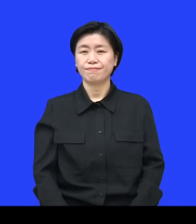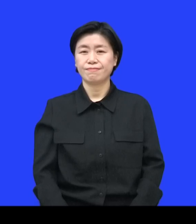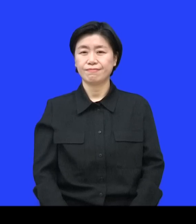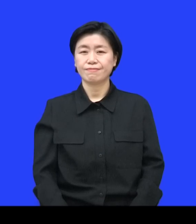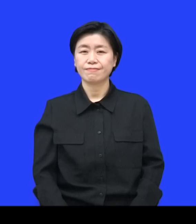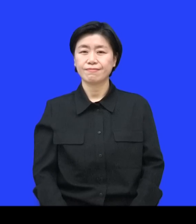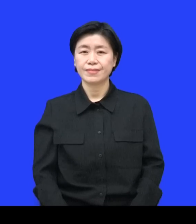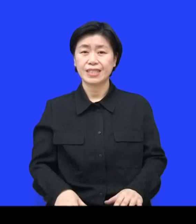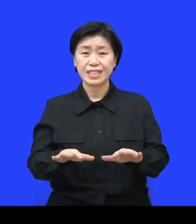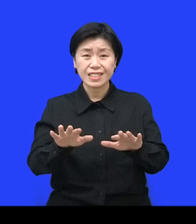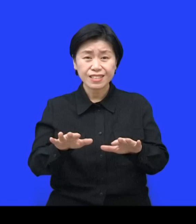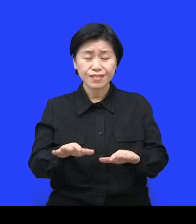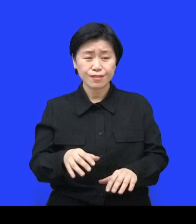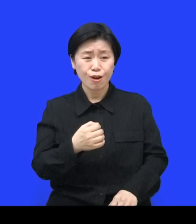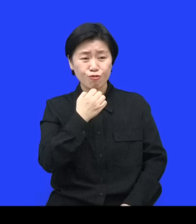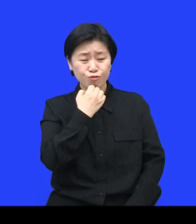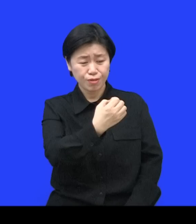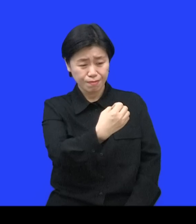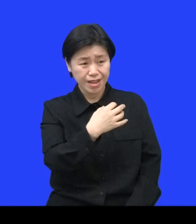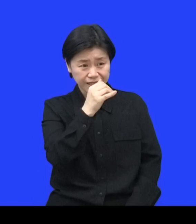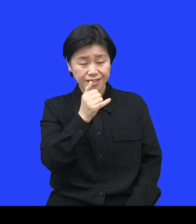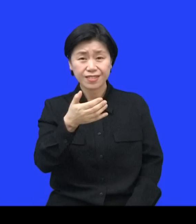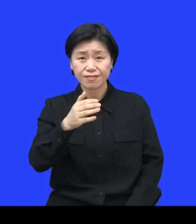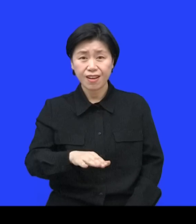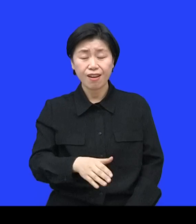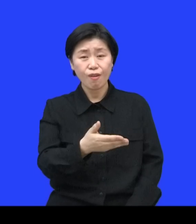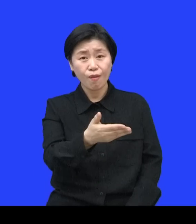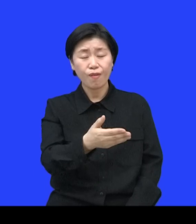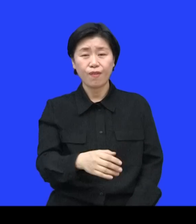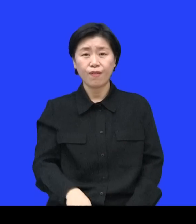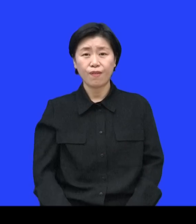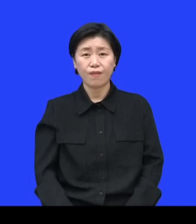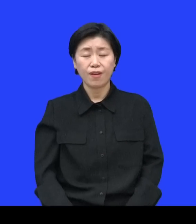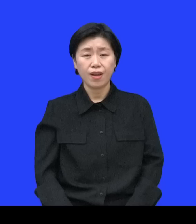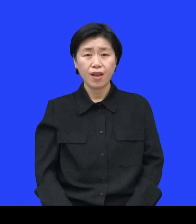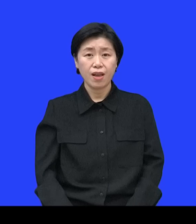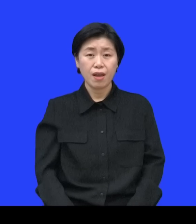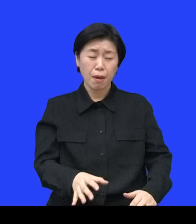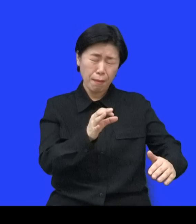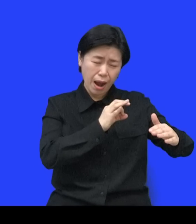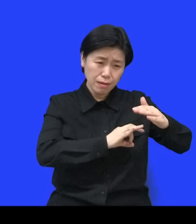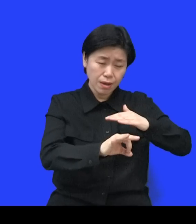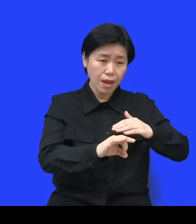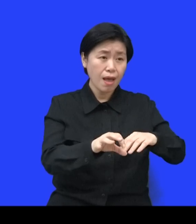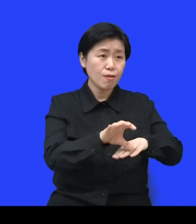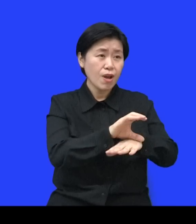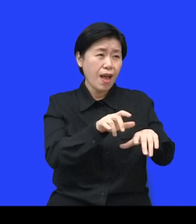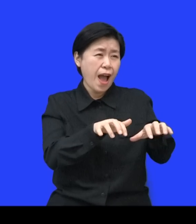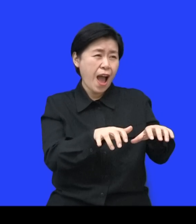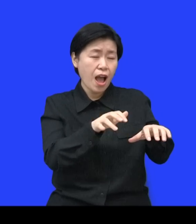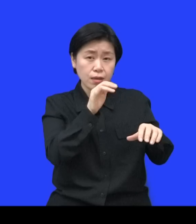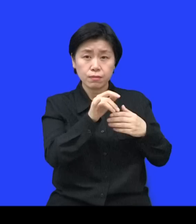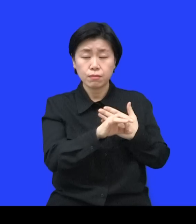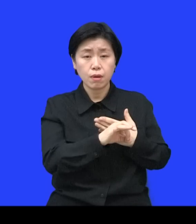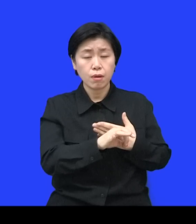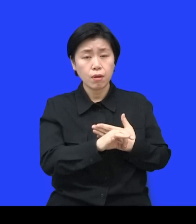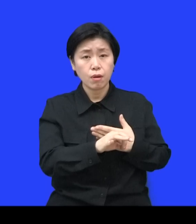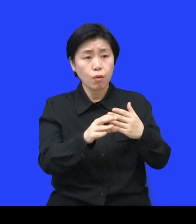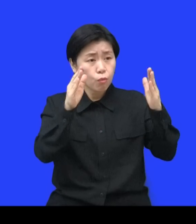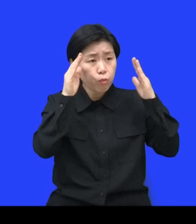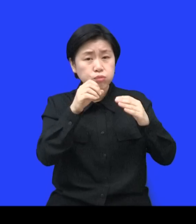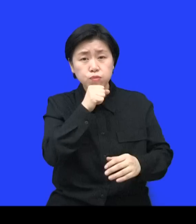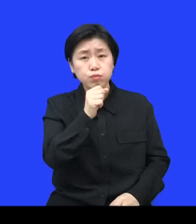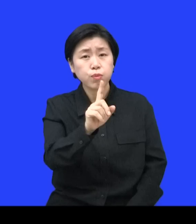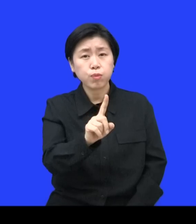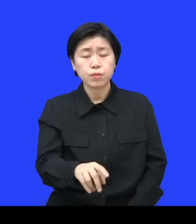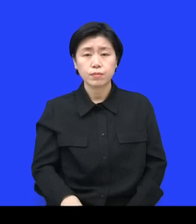하지 마. 그때 학창 시절인데 그렇게 게임하면 성적은 어땠어요? 제가 겉으로는 정말 모범생이었어요. 예. 교회에